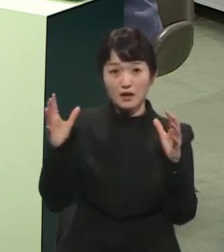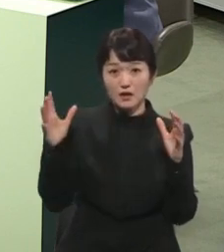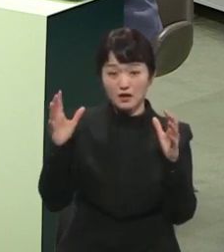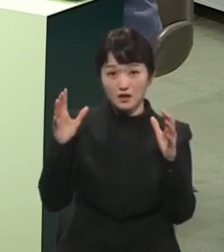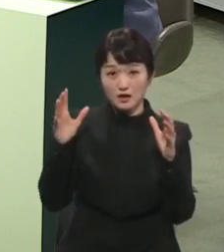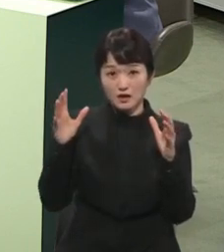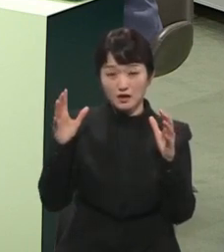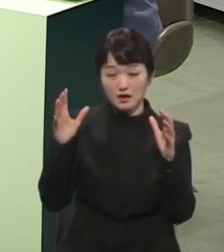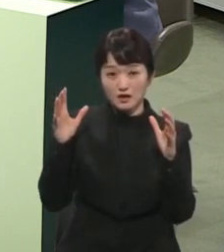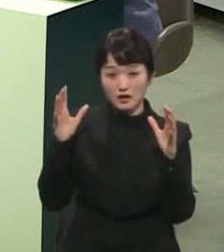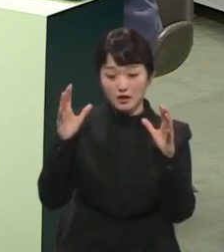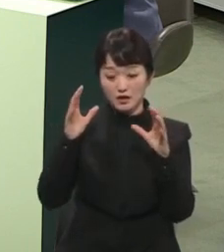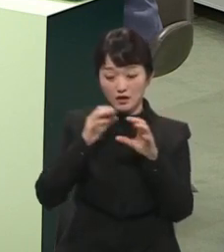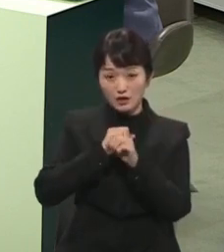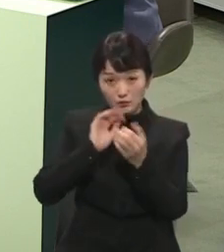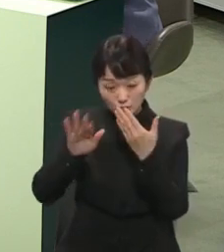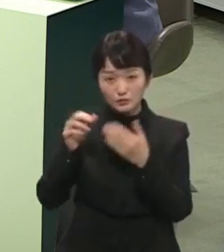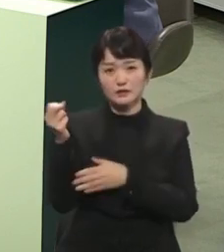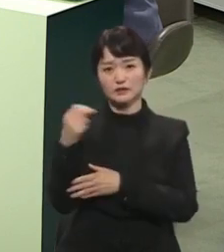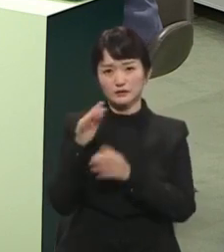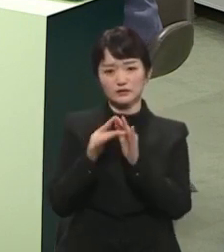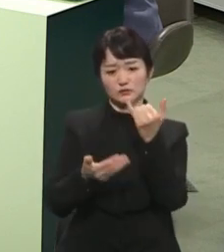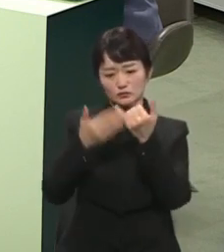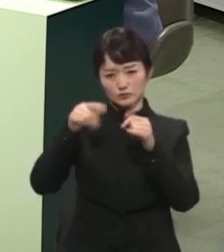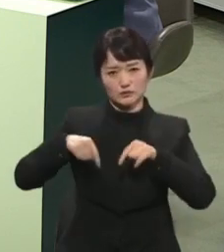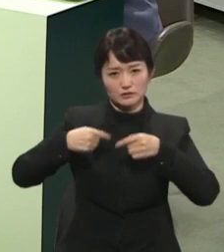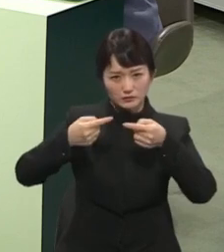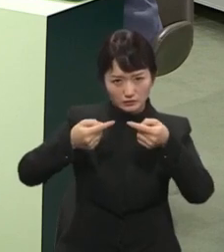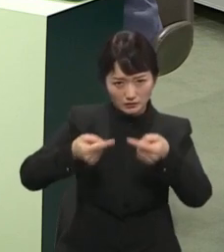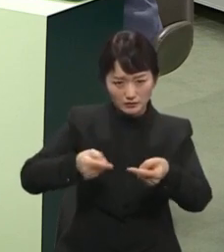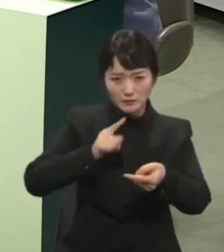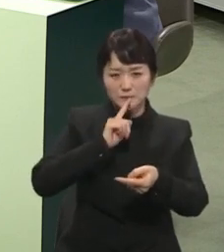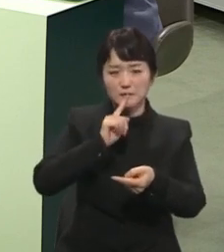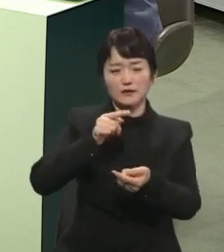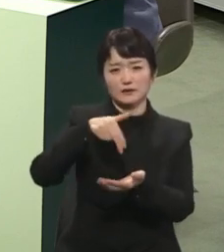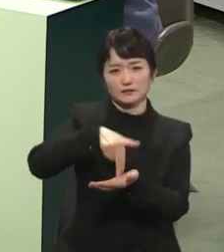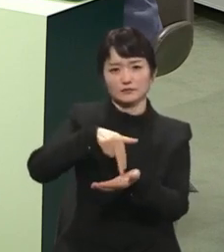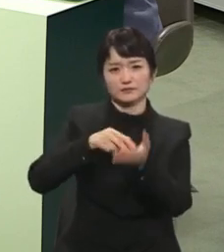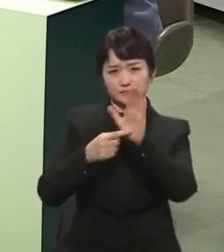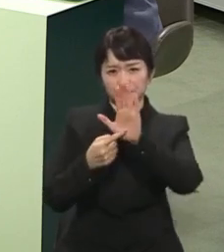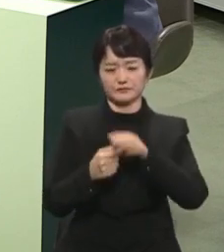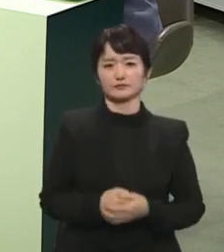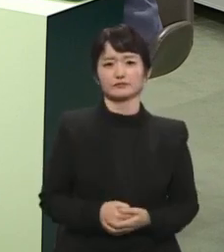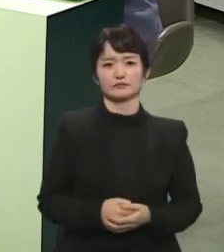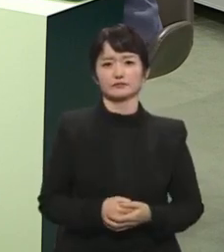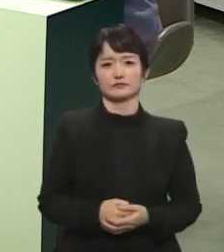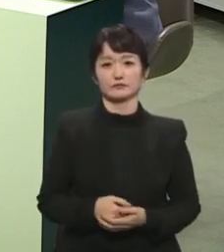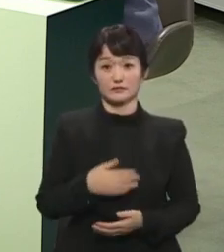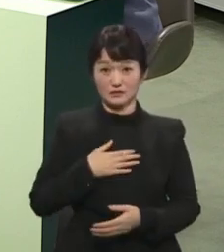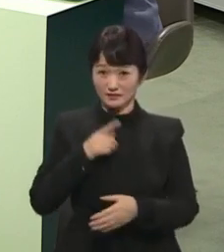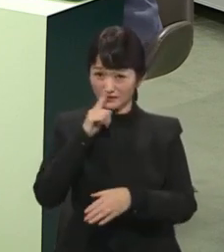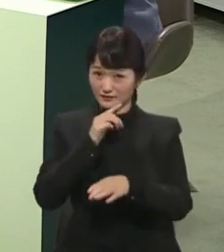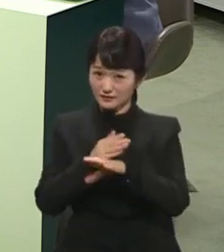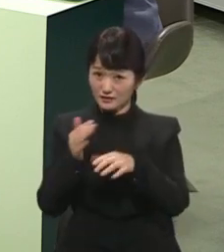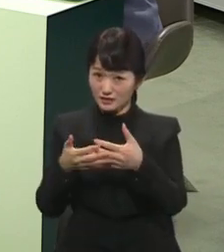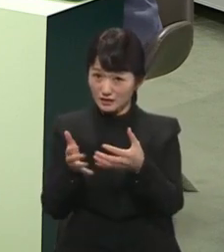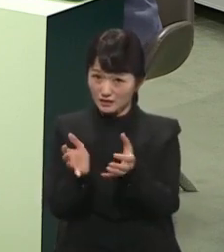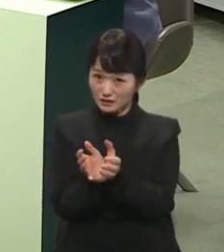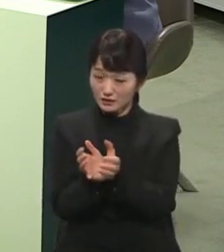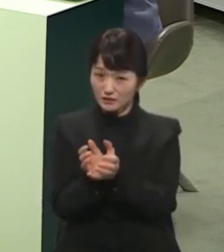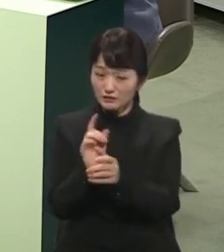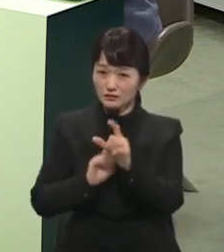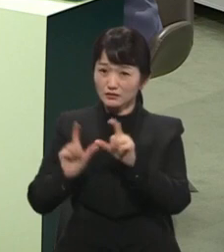목소리를 내기 시작했습니다 내가 그렇게 빌런이냐 더한 사람 있지 않느냐 이런 주장을 펼친 건데 자 그